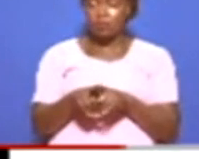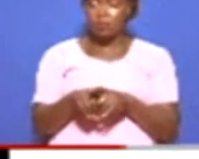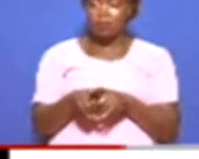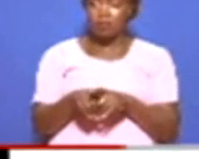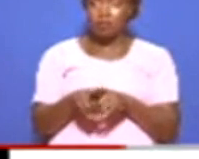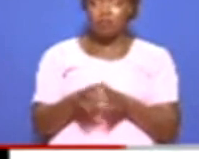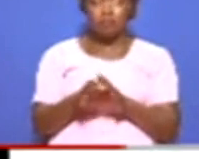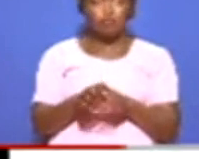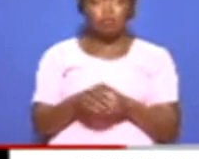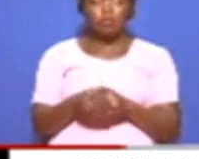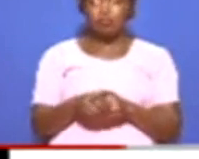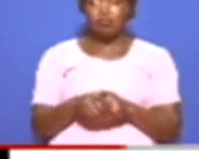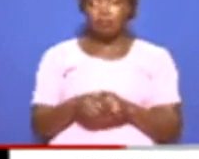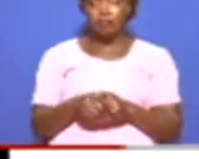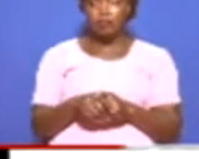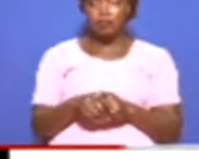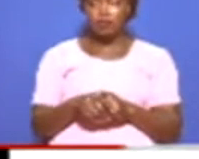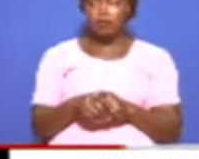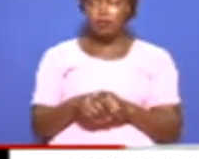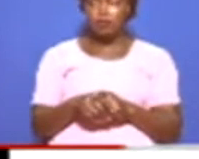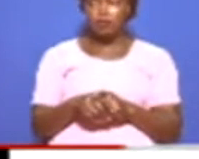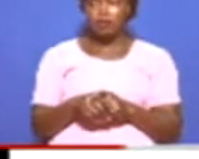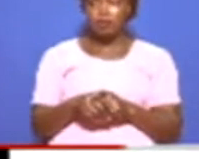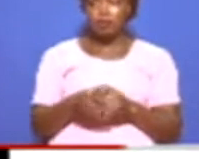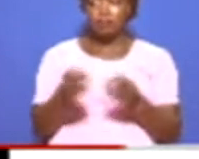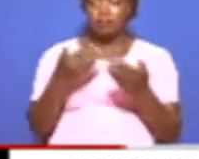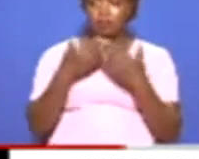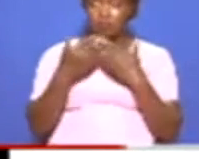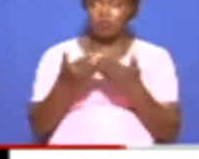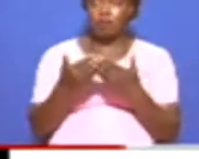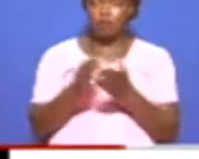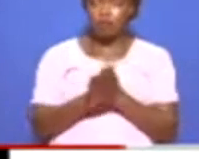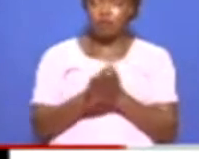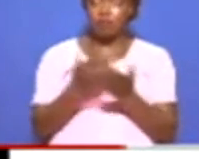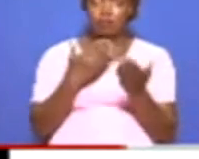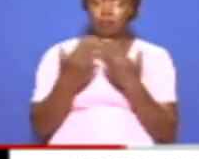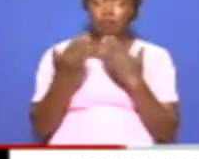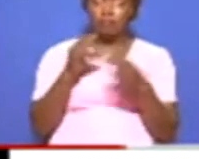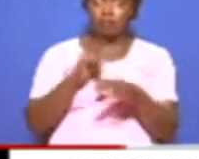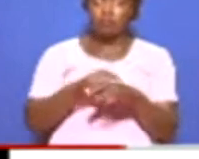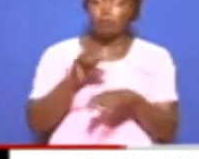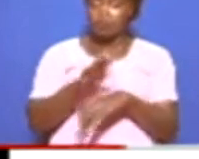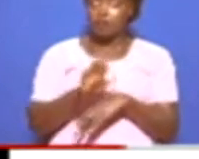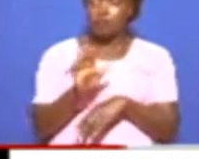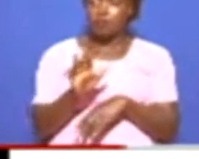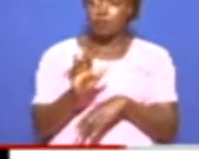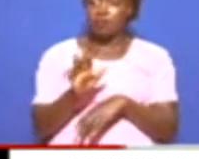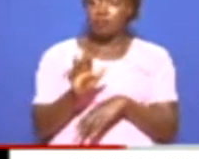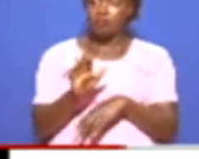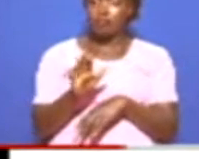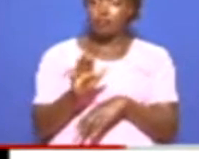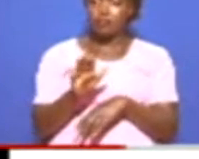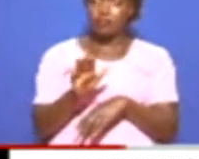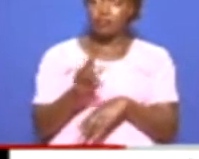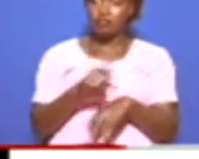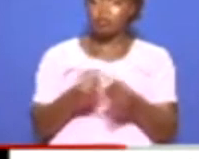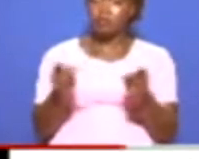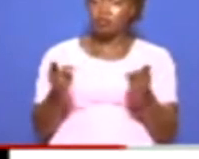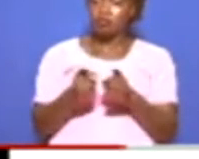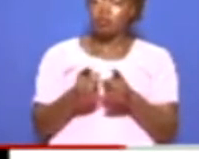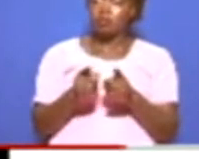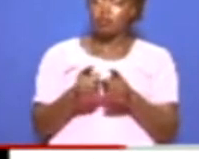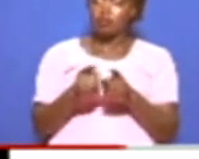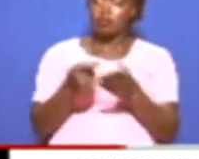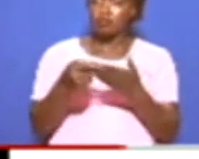sana kwa kauli hizo. Mtazamaji, nasema asante sana kwa utazamaji wako, ila kwa sababu ya muda hatutaweza